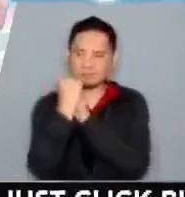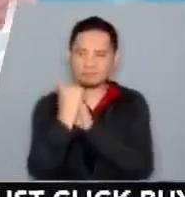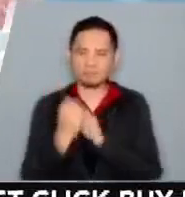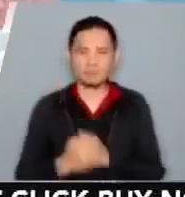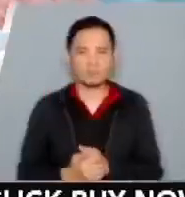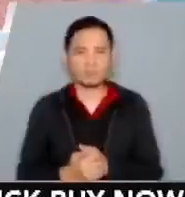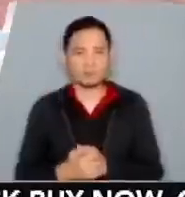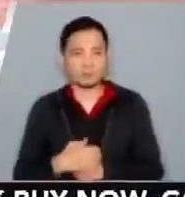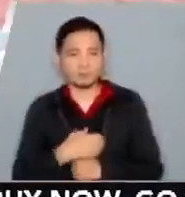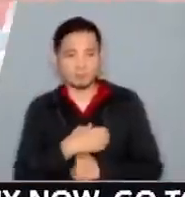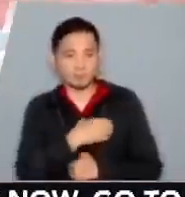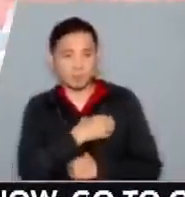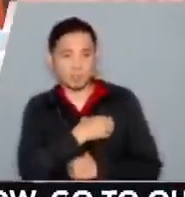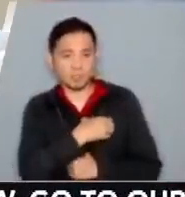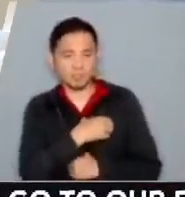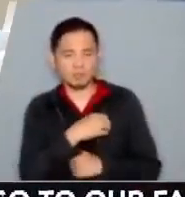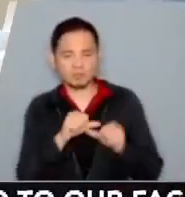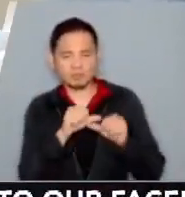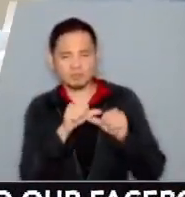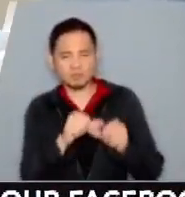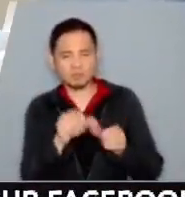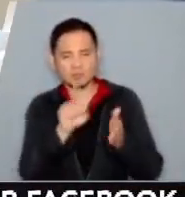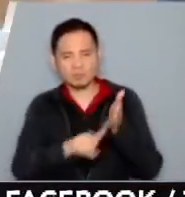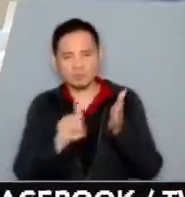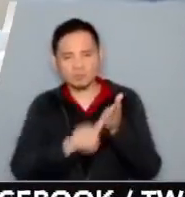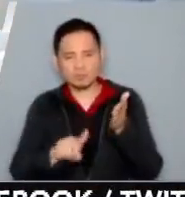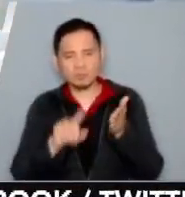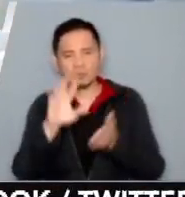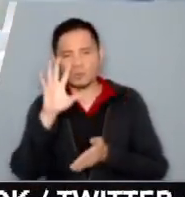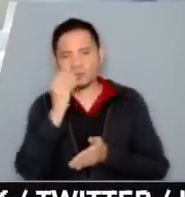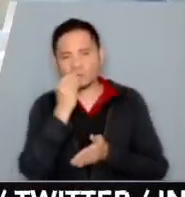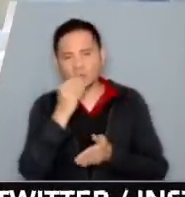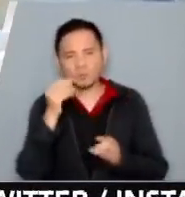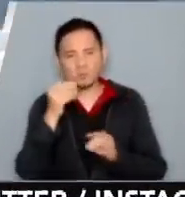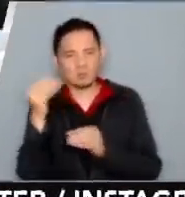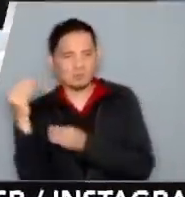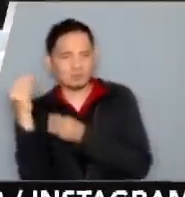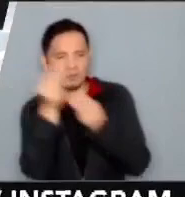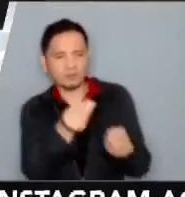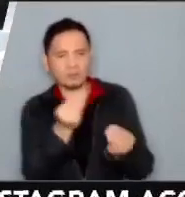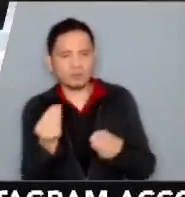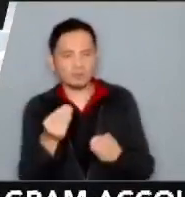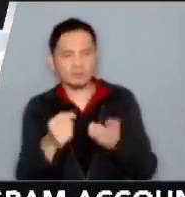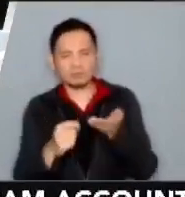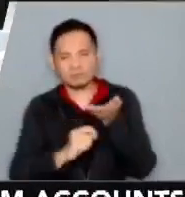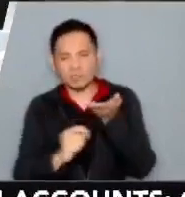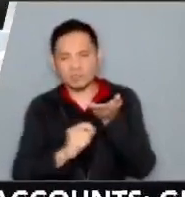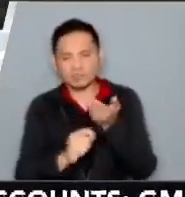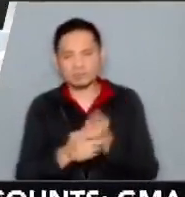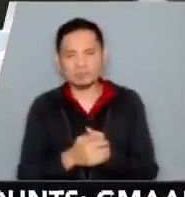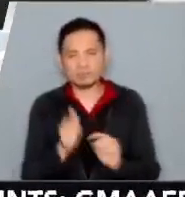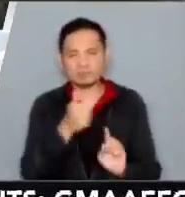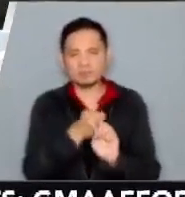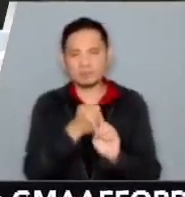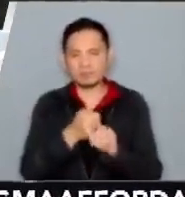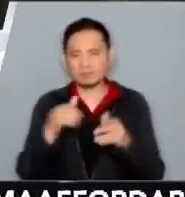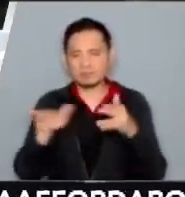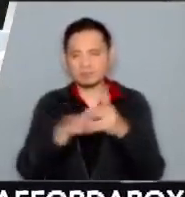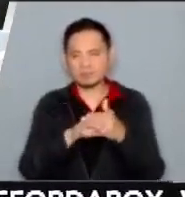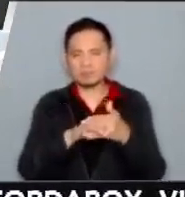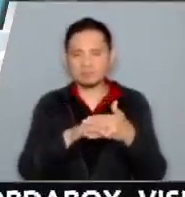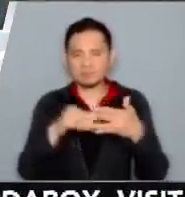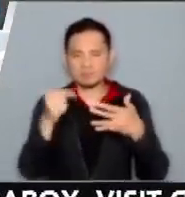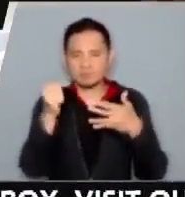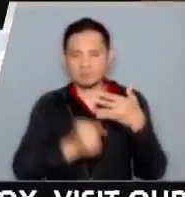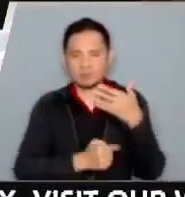ang nagbabagsak ng droga sa suspect. Nasampahan ang suspect ng reklamong paglaba sa Comprehensive Dangerous Drugs Act. Ito ang